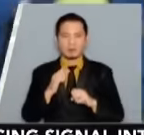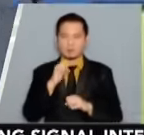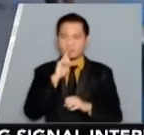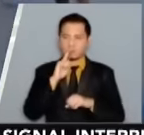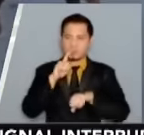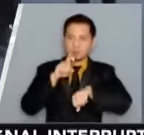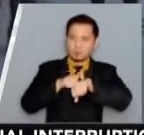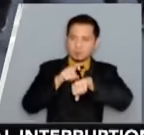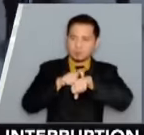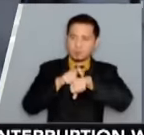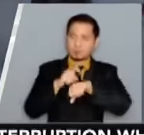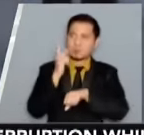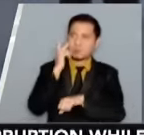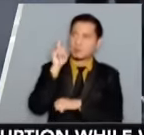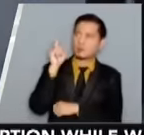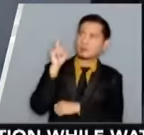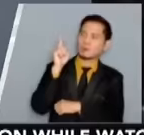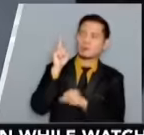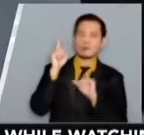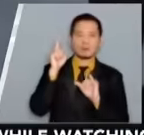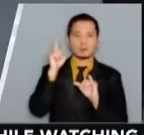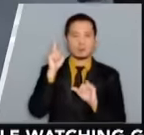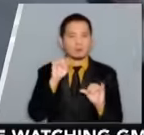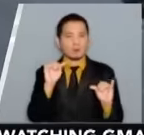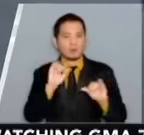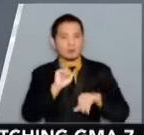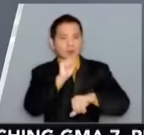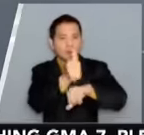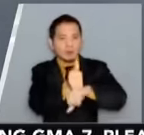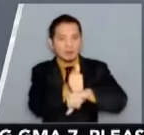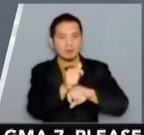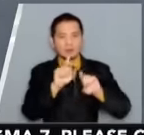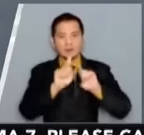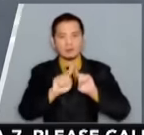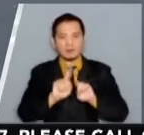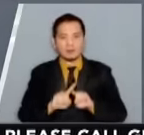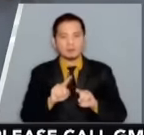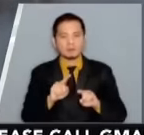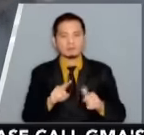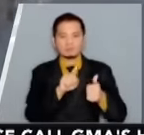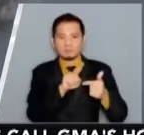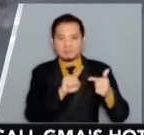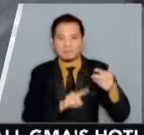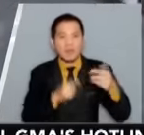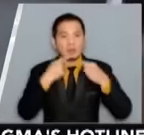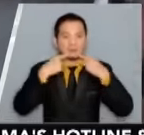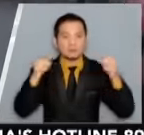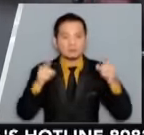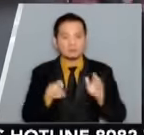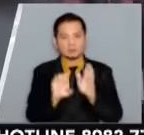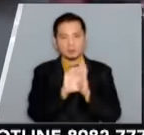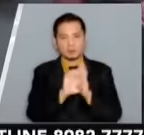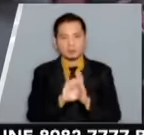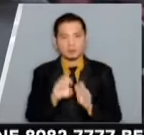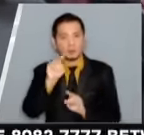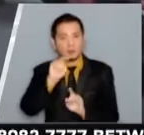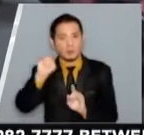oras, naglalagay din po sila dyan o pwede din sila maglagay dyan ng mga anunsyo. Halimbawa yan, nakalagay northbound, North